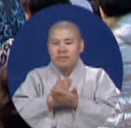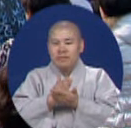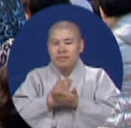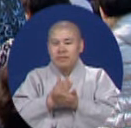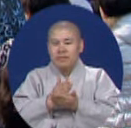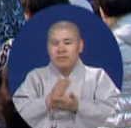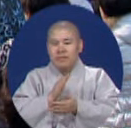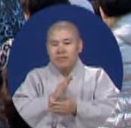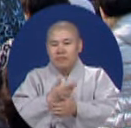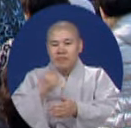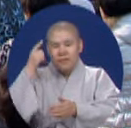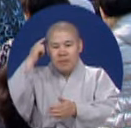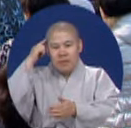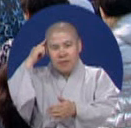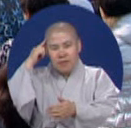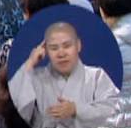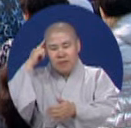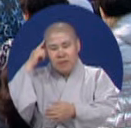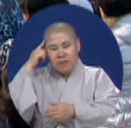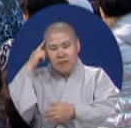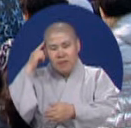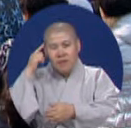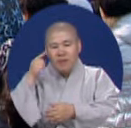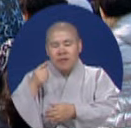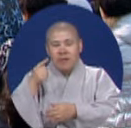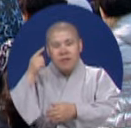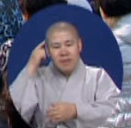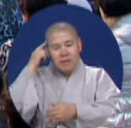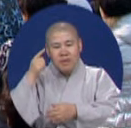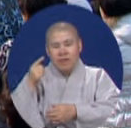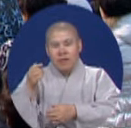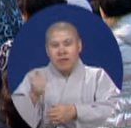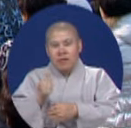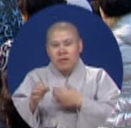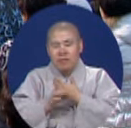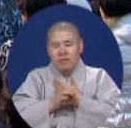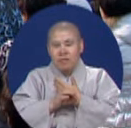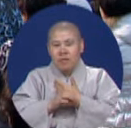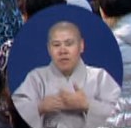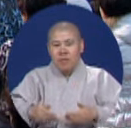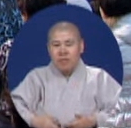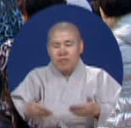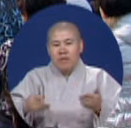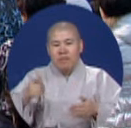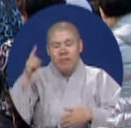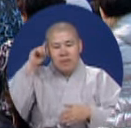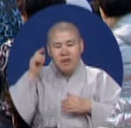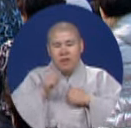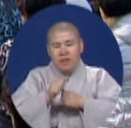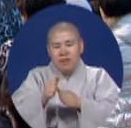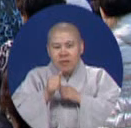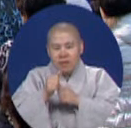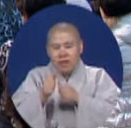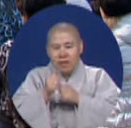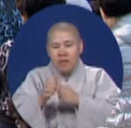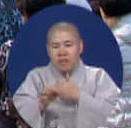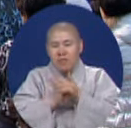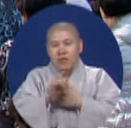망념이 약기거든 도불수지하라. 어떤 생각이 일어나도 쓸데없는 생각은 절대 거기 쫓아가면 그게 수행이